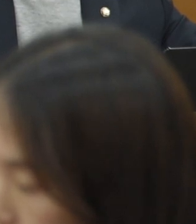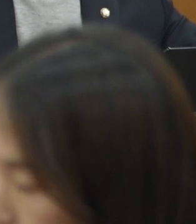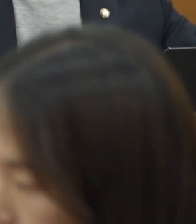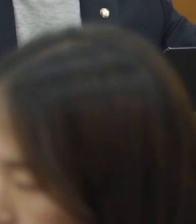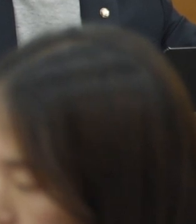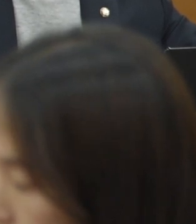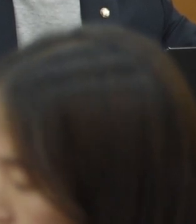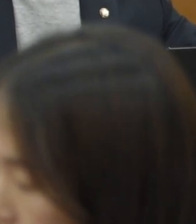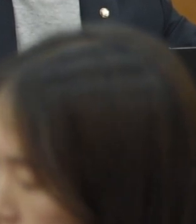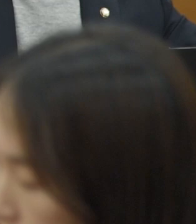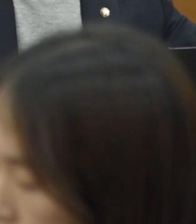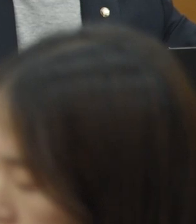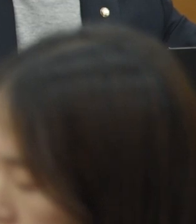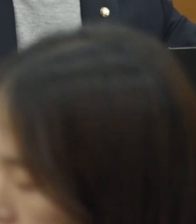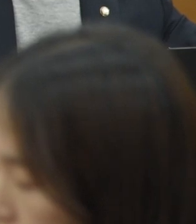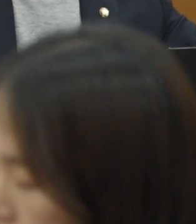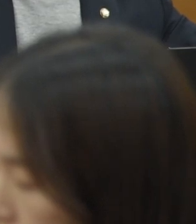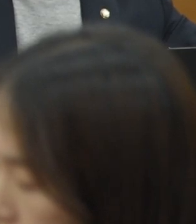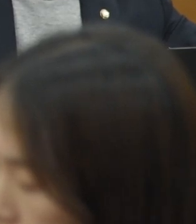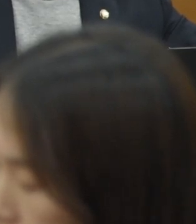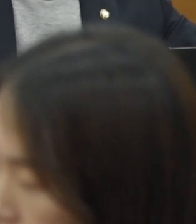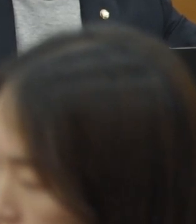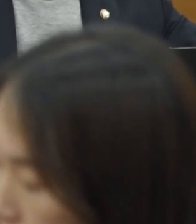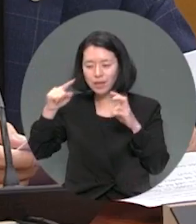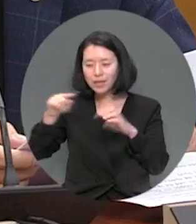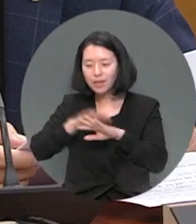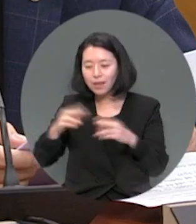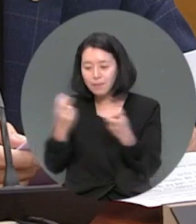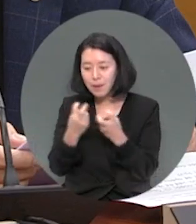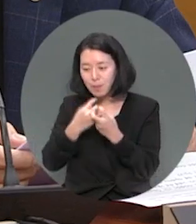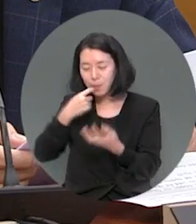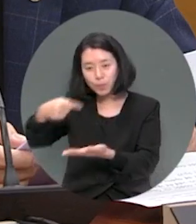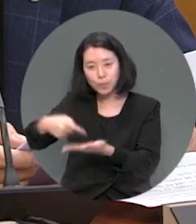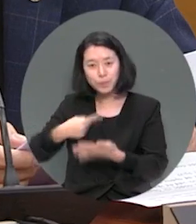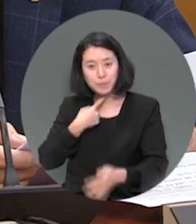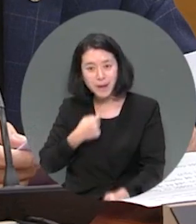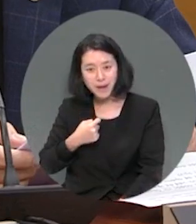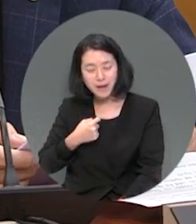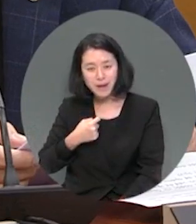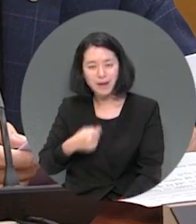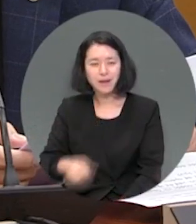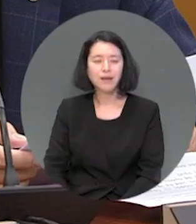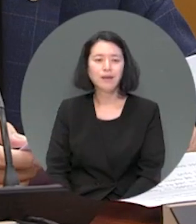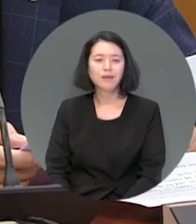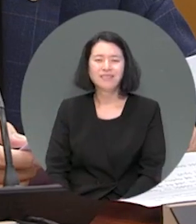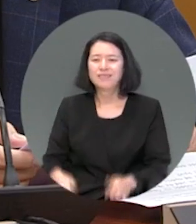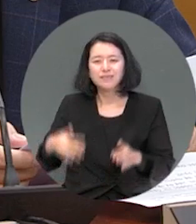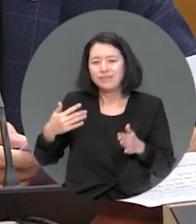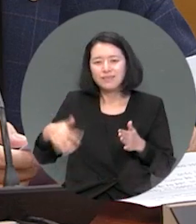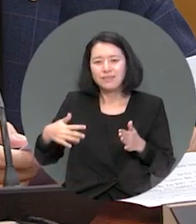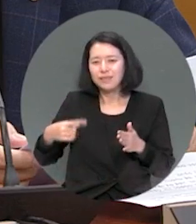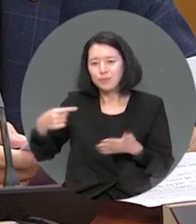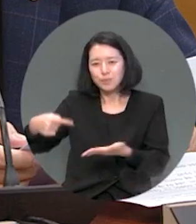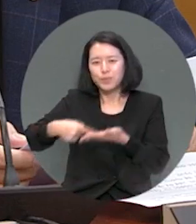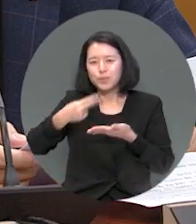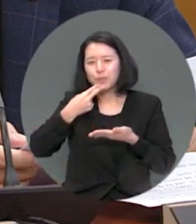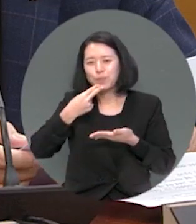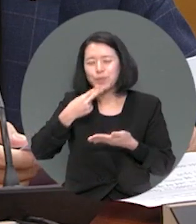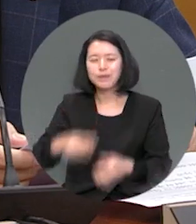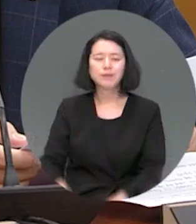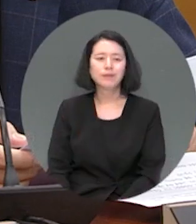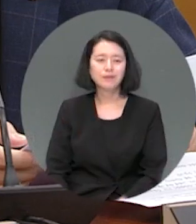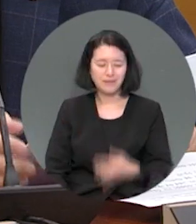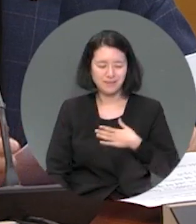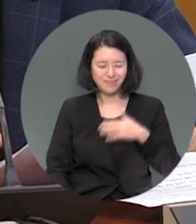여기에 대해서 한전으로부터 보고받은 바 있습니까? 아직은 제가 예. 복을 받지는 못했습니다.